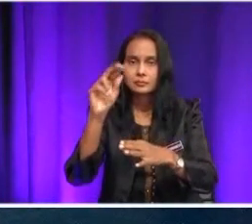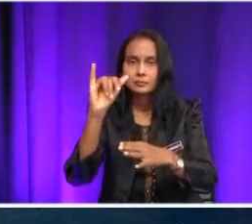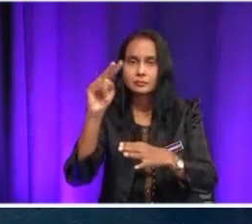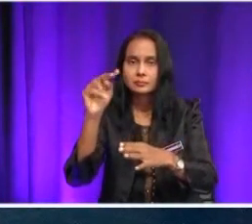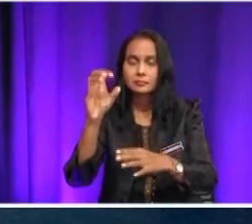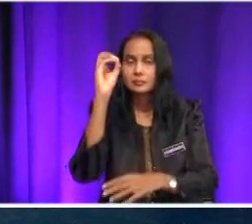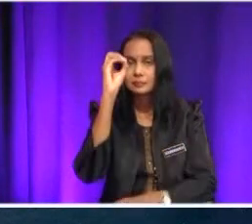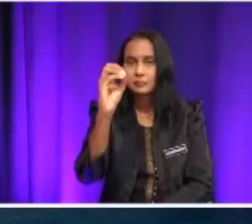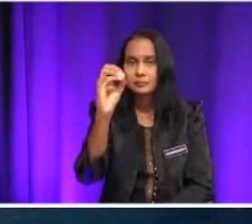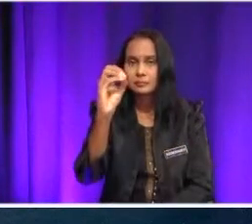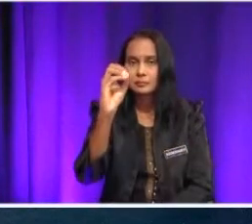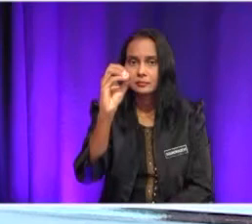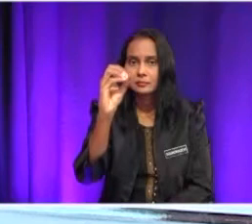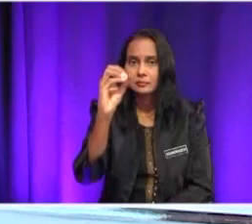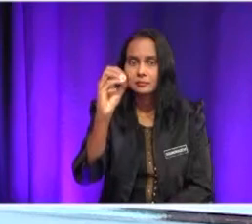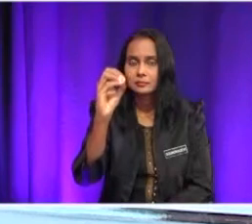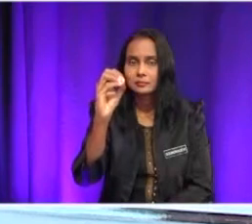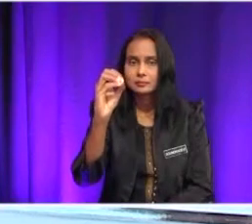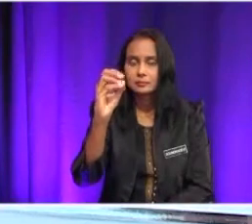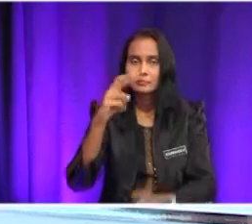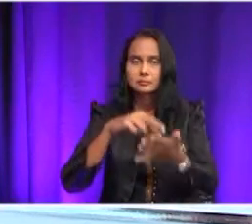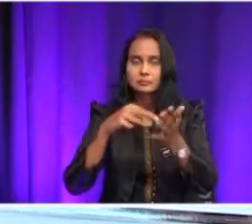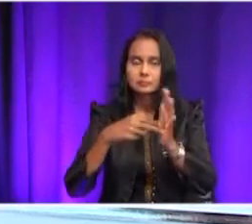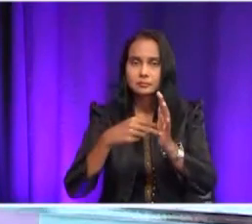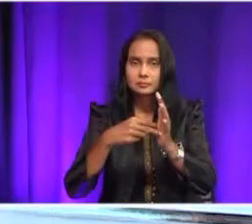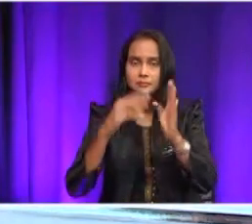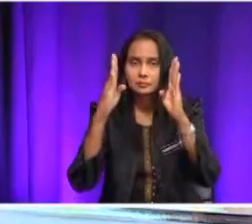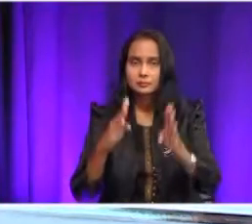jadi buruh ke-7 aja